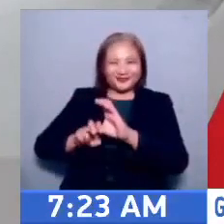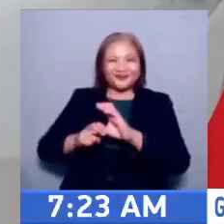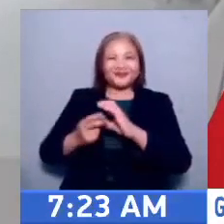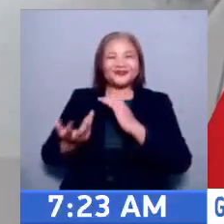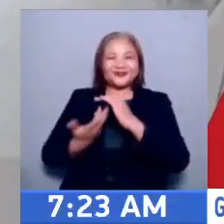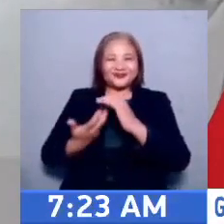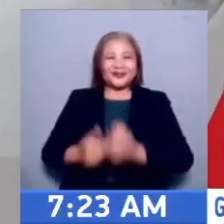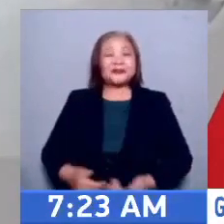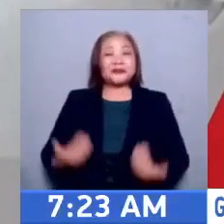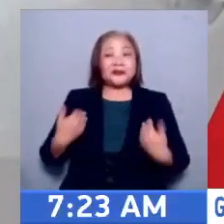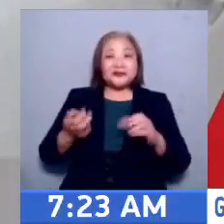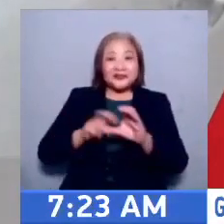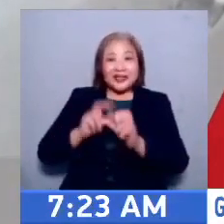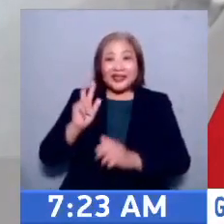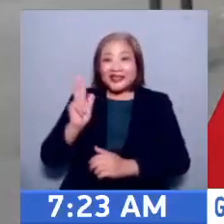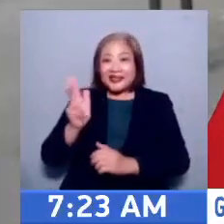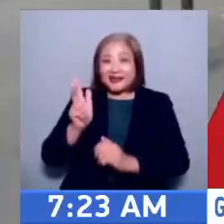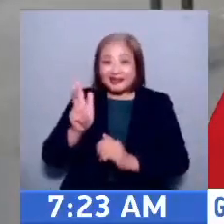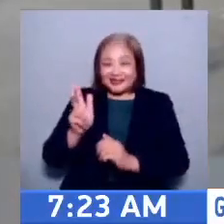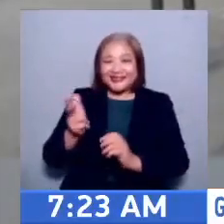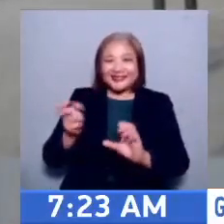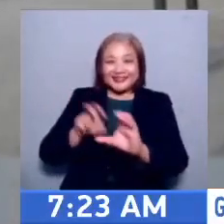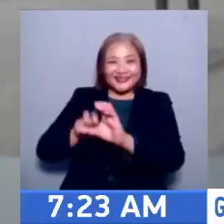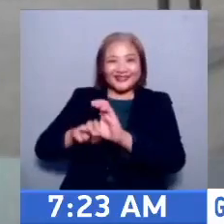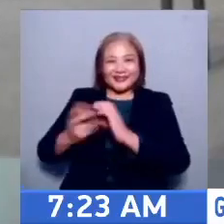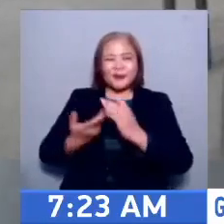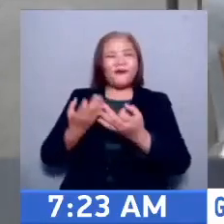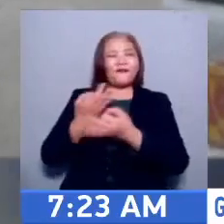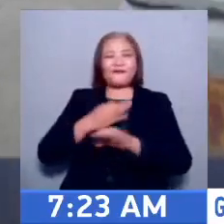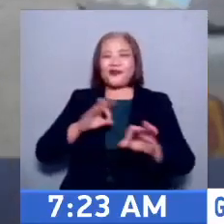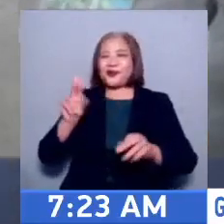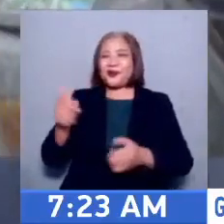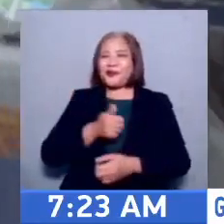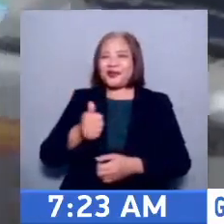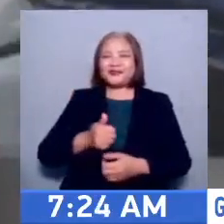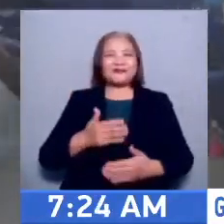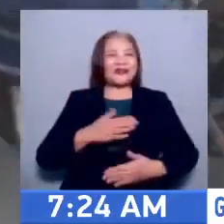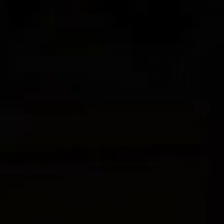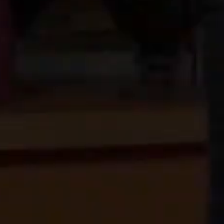ng libre ni Mang Ronald. Happy birthday!